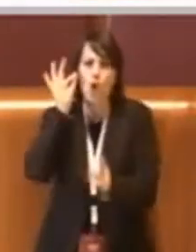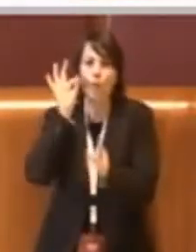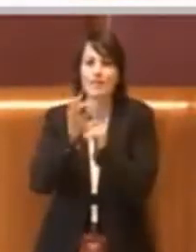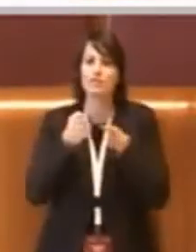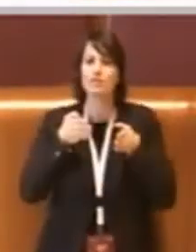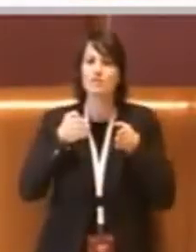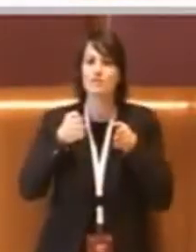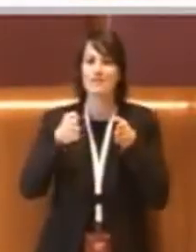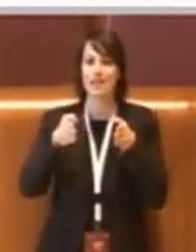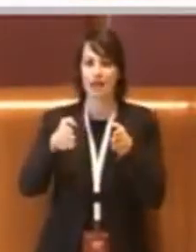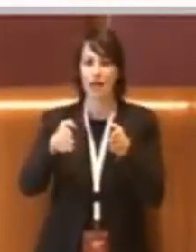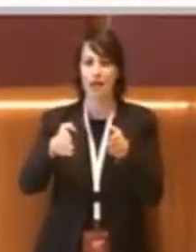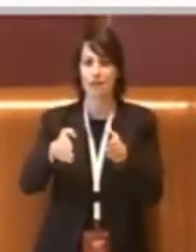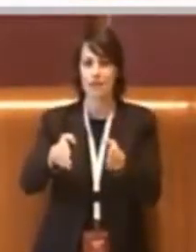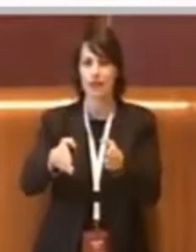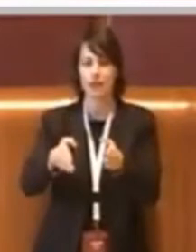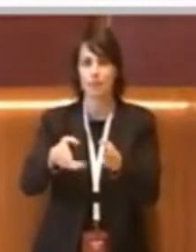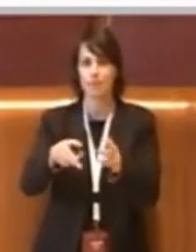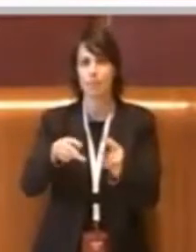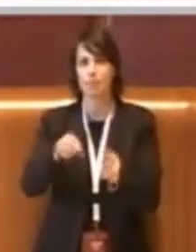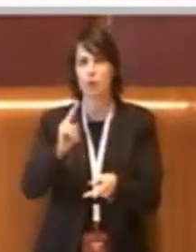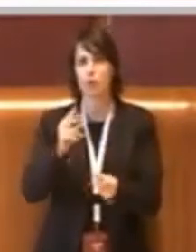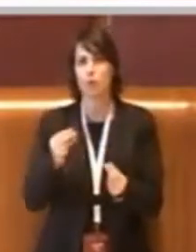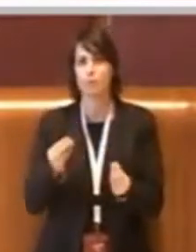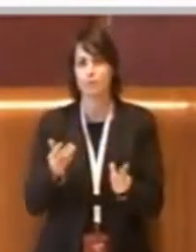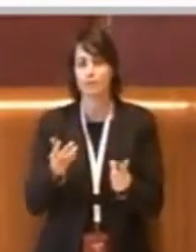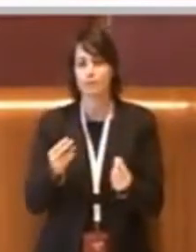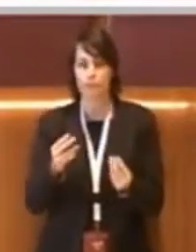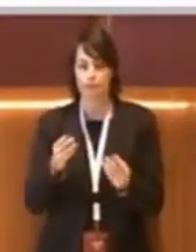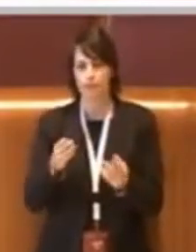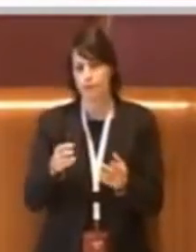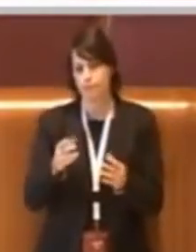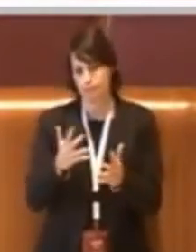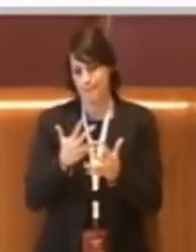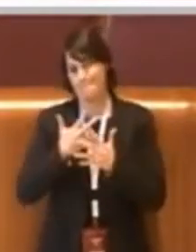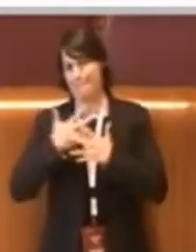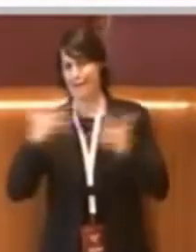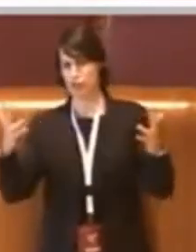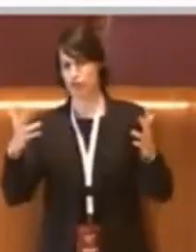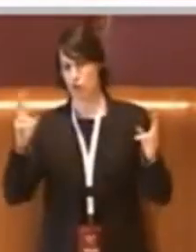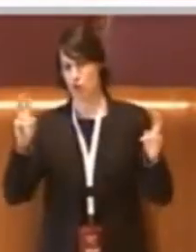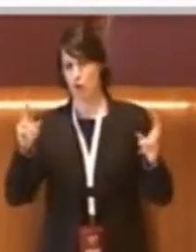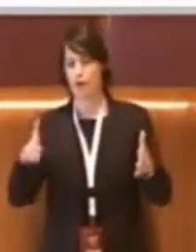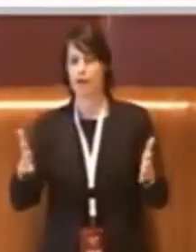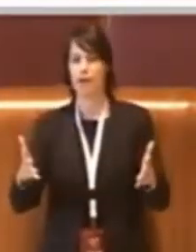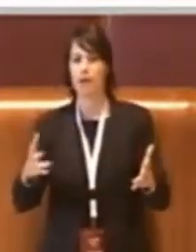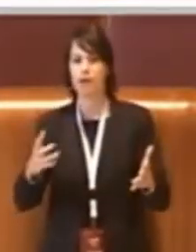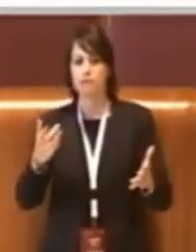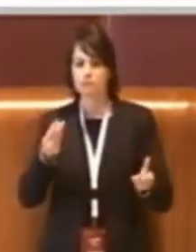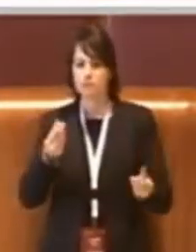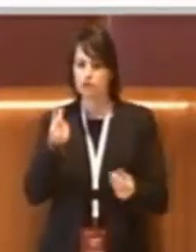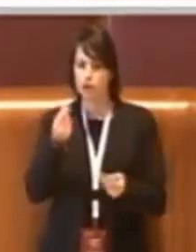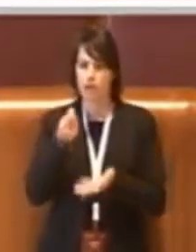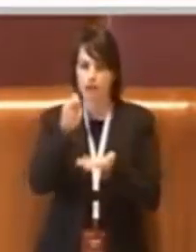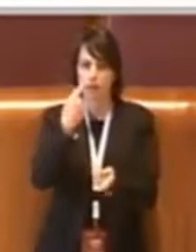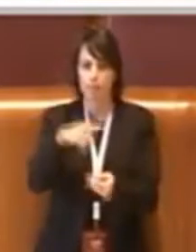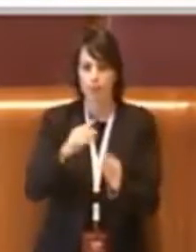quelle più, diciamo così, all'attenzione di questa amministrazione proprio per la